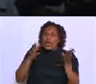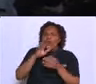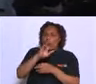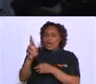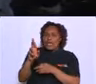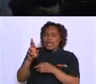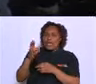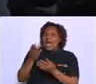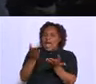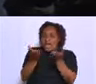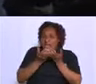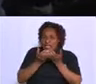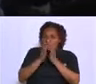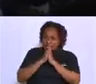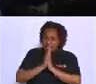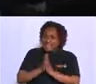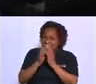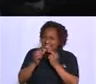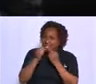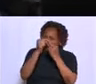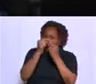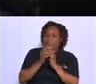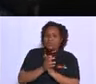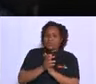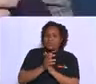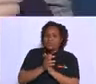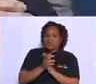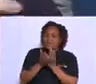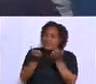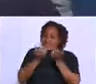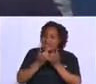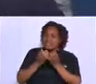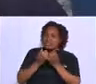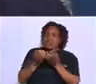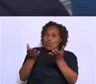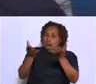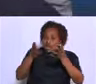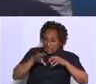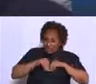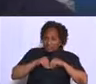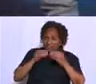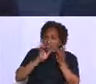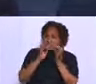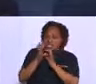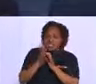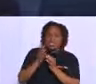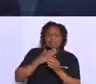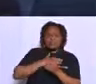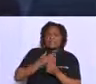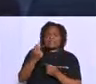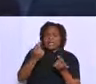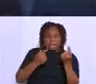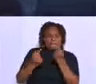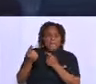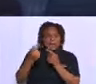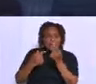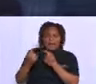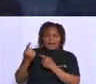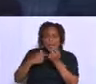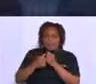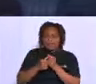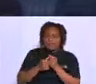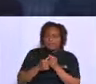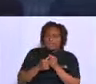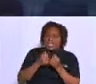nahitaji maombi haya maalum. Nahitaji maombi haya maalum. Nahitaji kumpokea Yesu. Sogea, sogea, sogea, sogea.